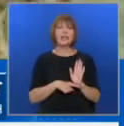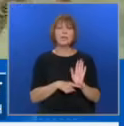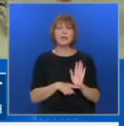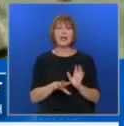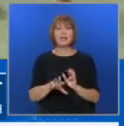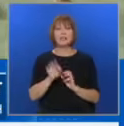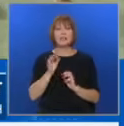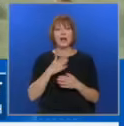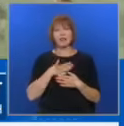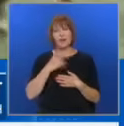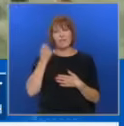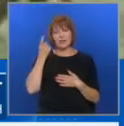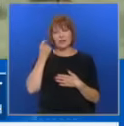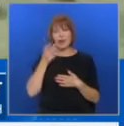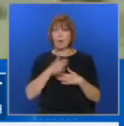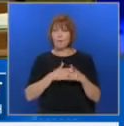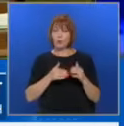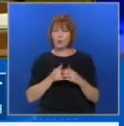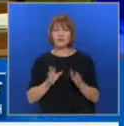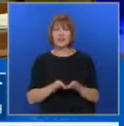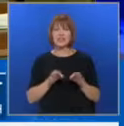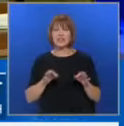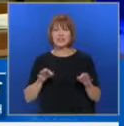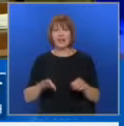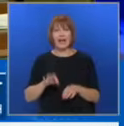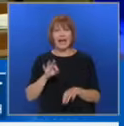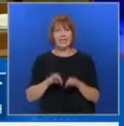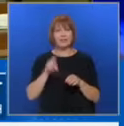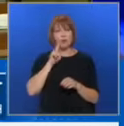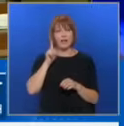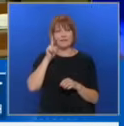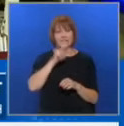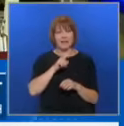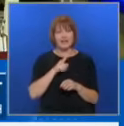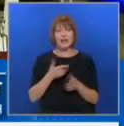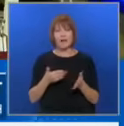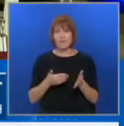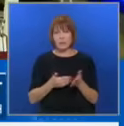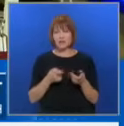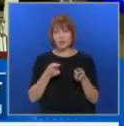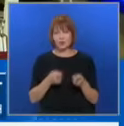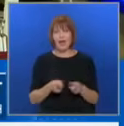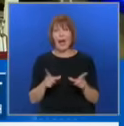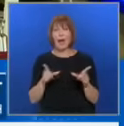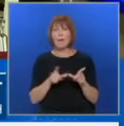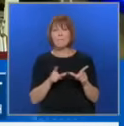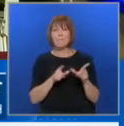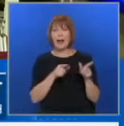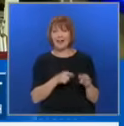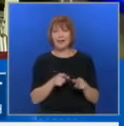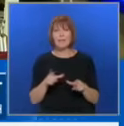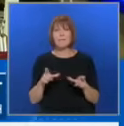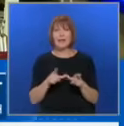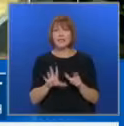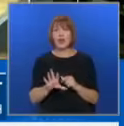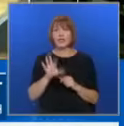своя председател. Те бяха подготвени за дълъг изборен ден в няколко тура. Вместо това малтийката Роберта Мецола беше